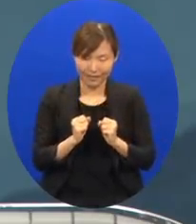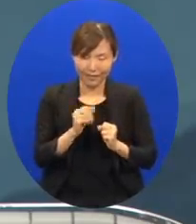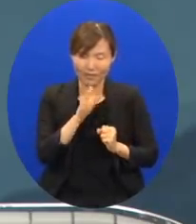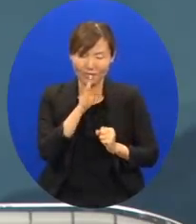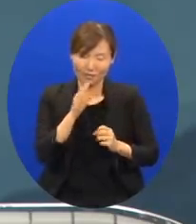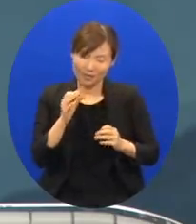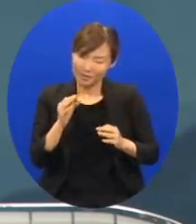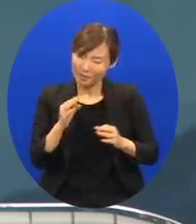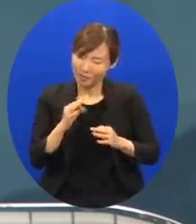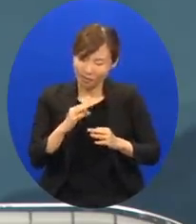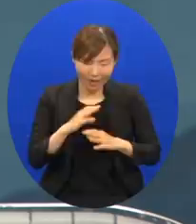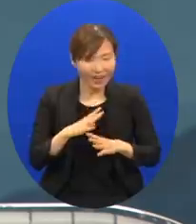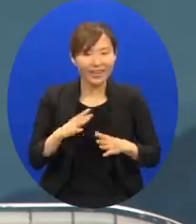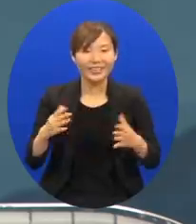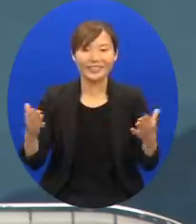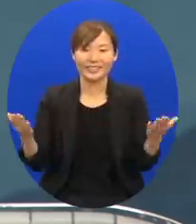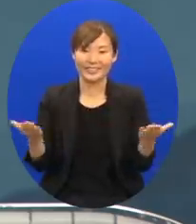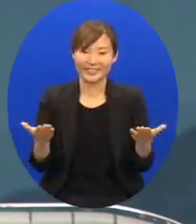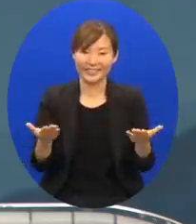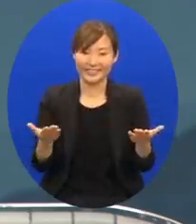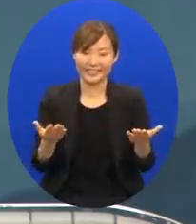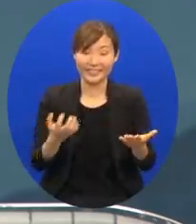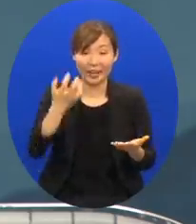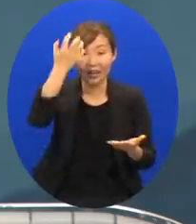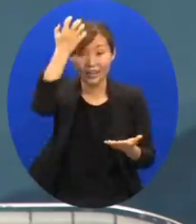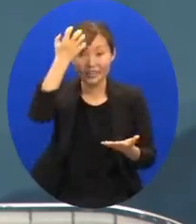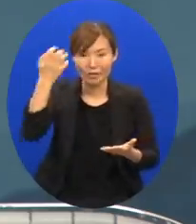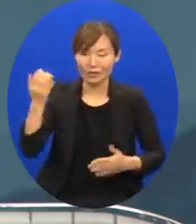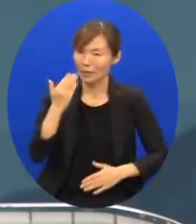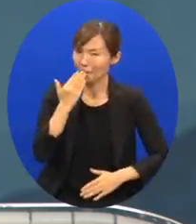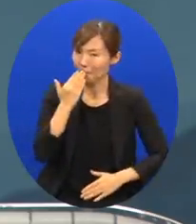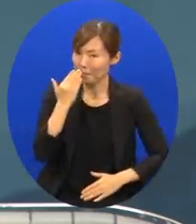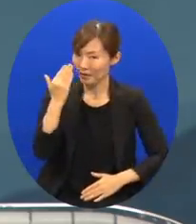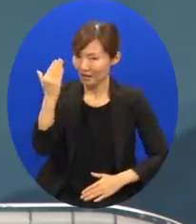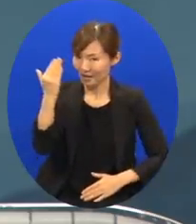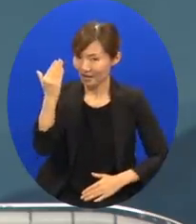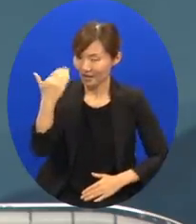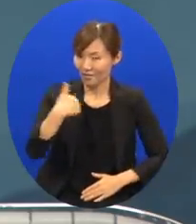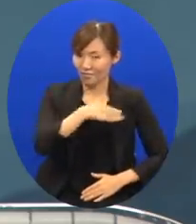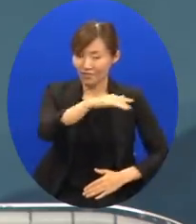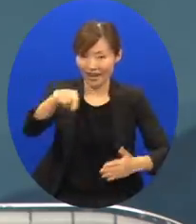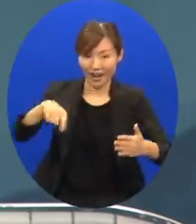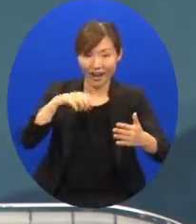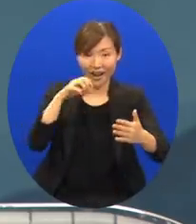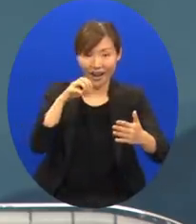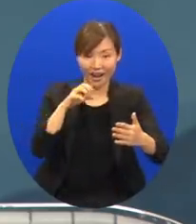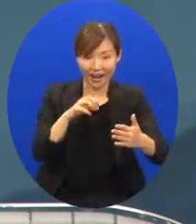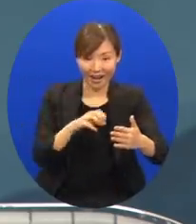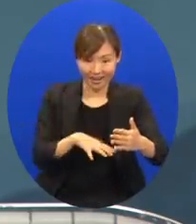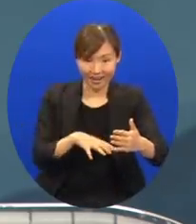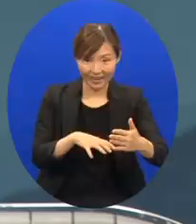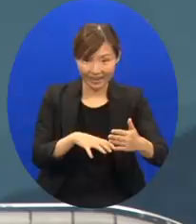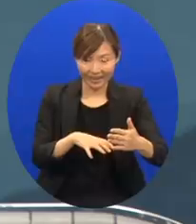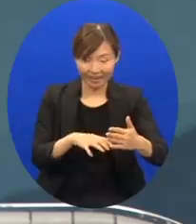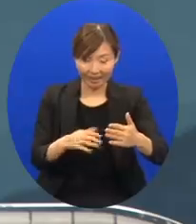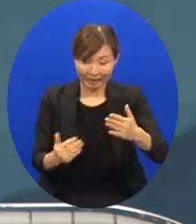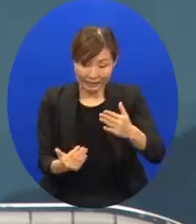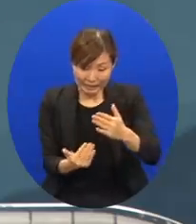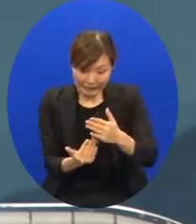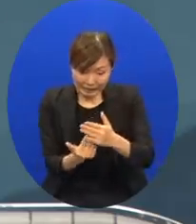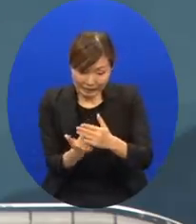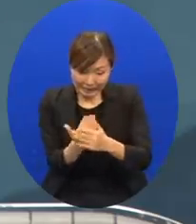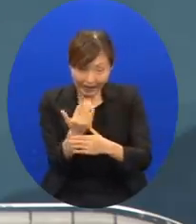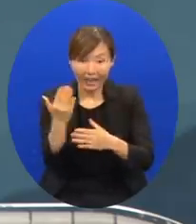일입니다 성령께서 만 하실 수 있는 일들이 우리 안에 실제로 일어나고 있기 때문에 우리